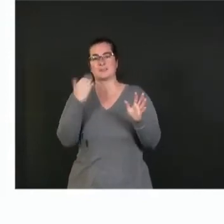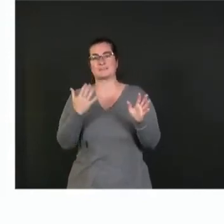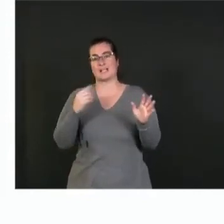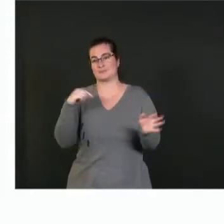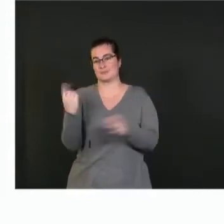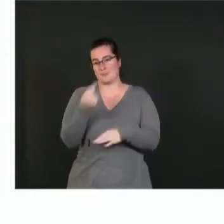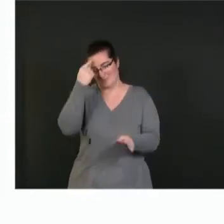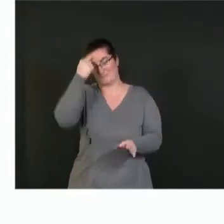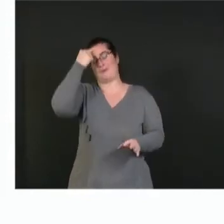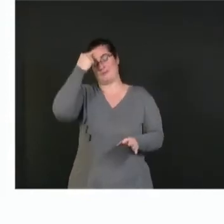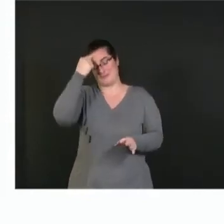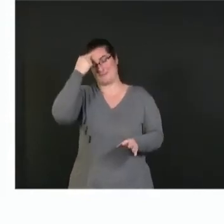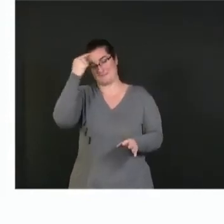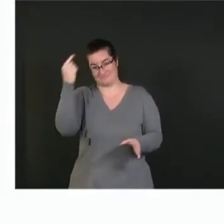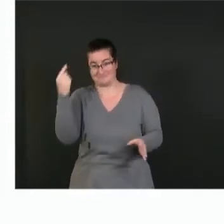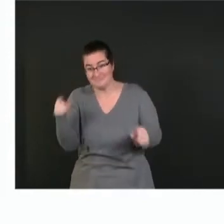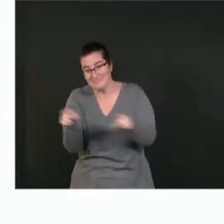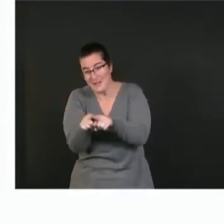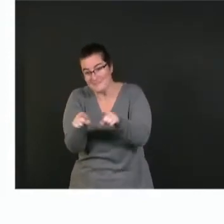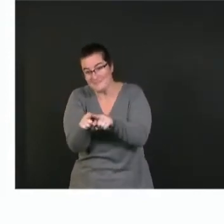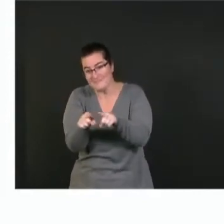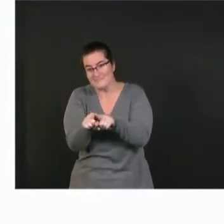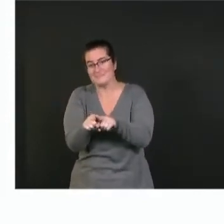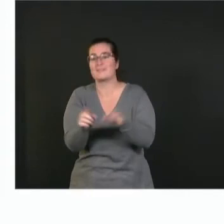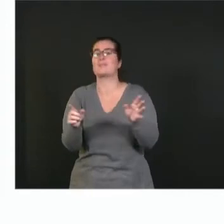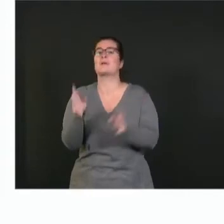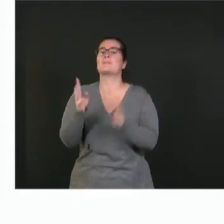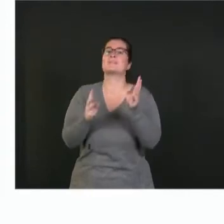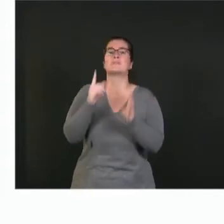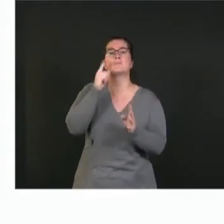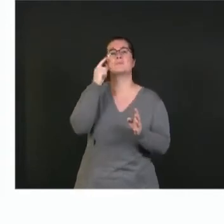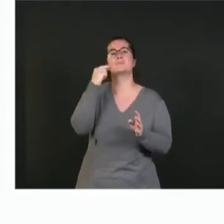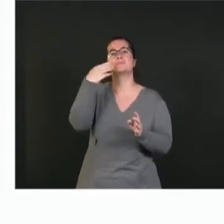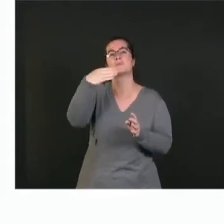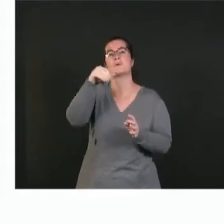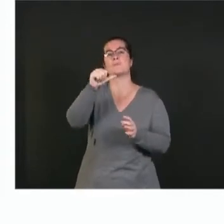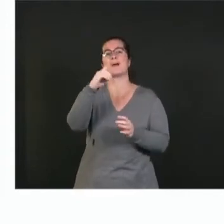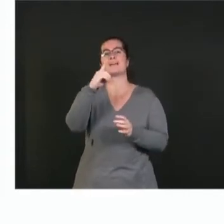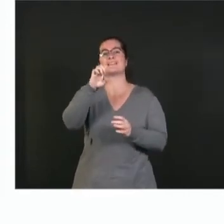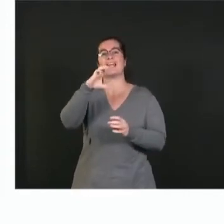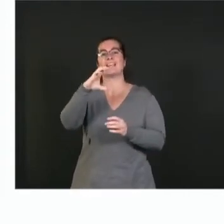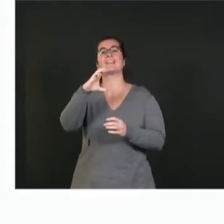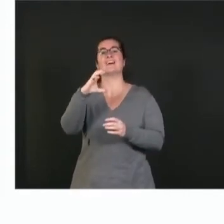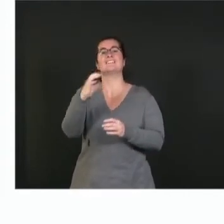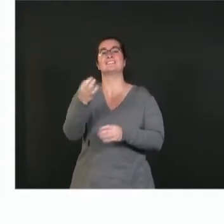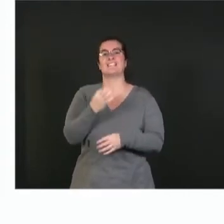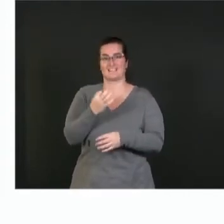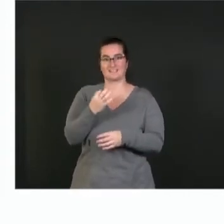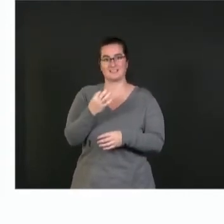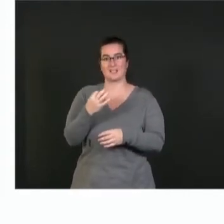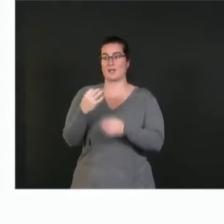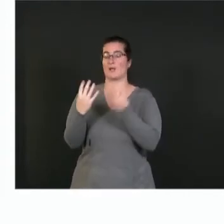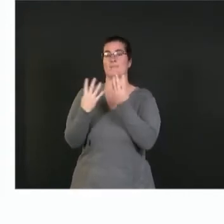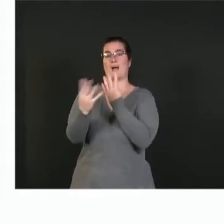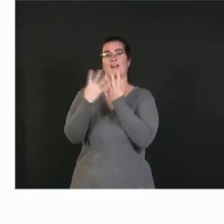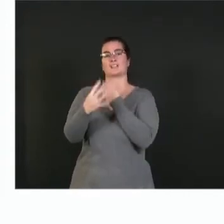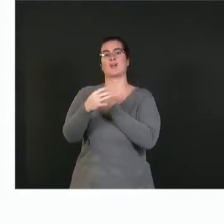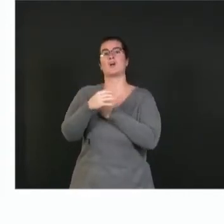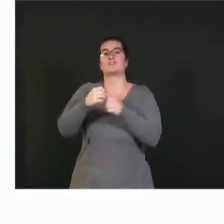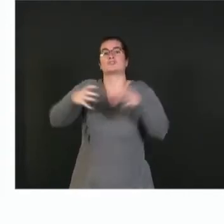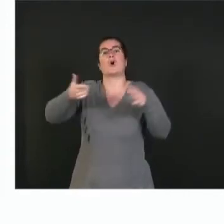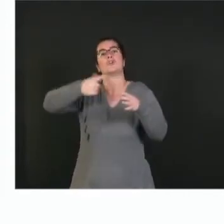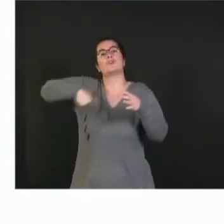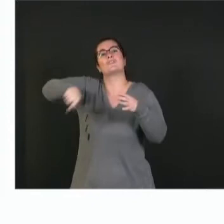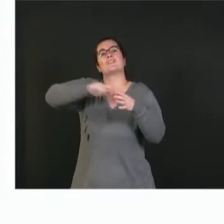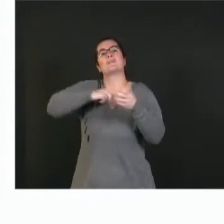pense au même projet. Il y a aussi des réussites. Si je me permets, M. Madec a évoqué tout à l'heure le parc des Bruyères. Le parc des Bruyères, tout au début, quand